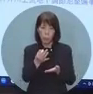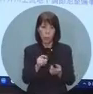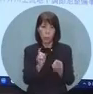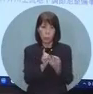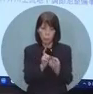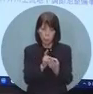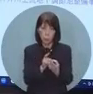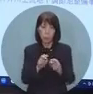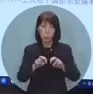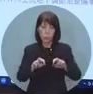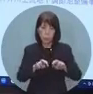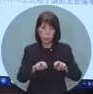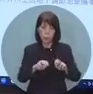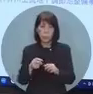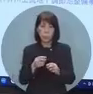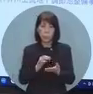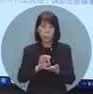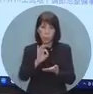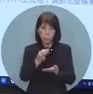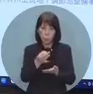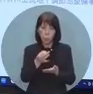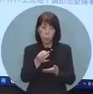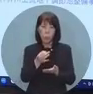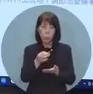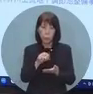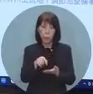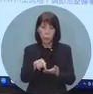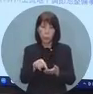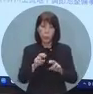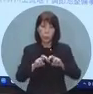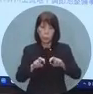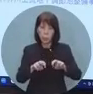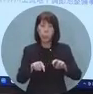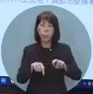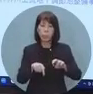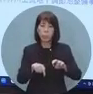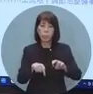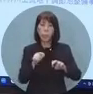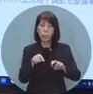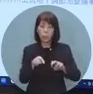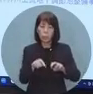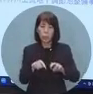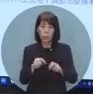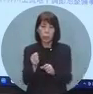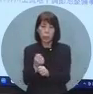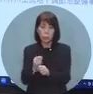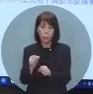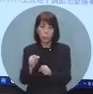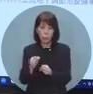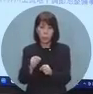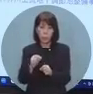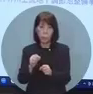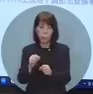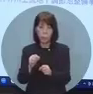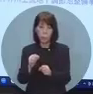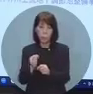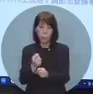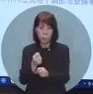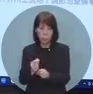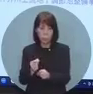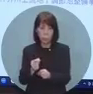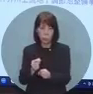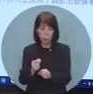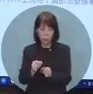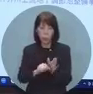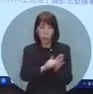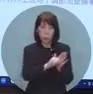ございますえbyyC公共事業での費用免疫分析というものがありますけどもこれはあの事業から生じる費用をあ事業から生じる